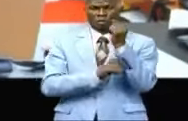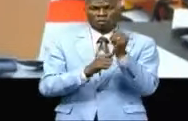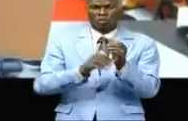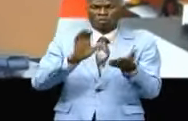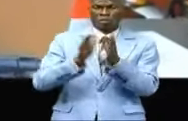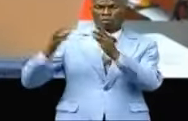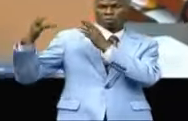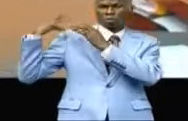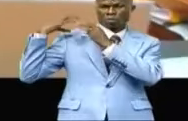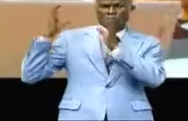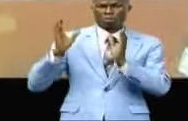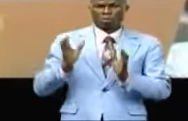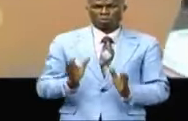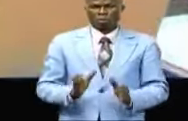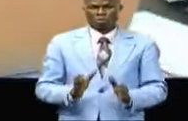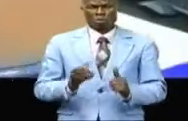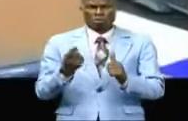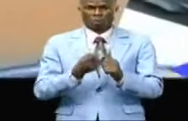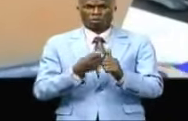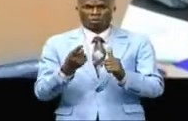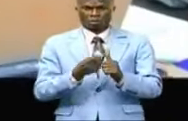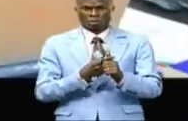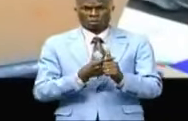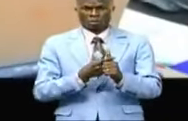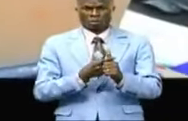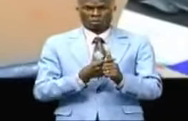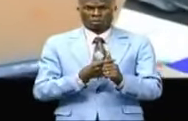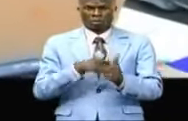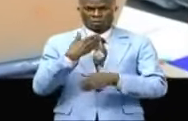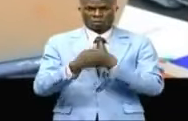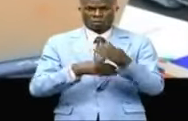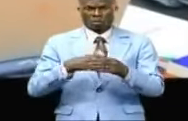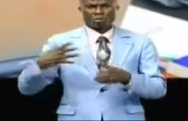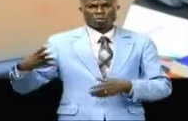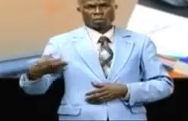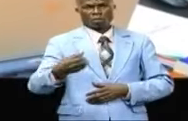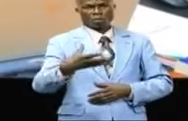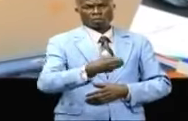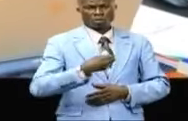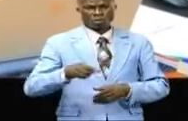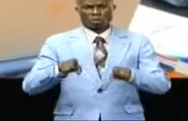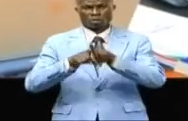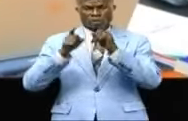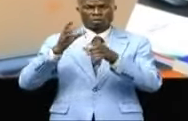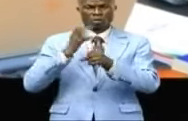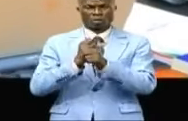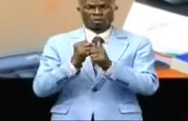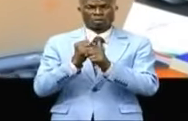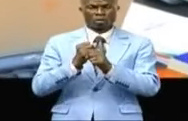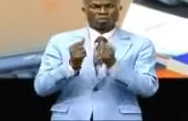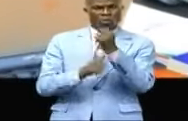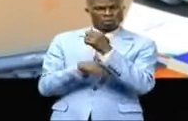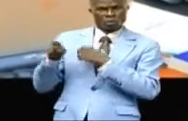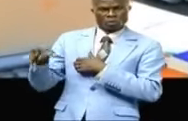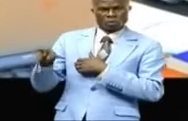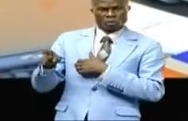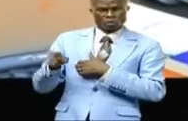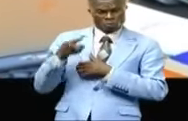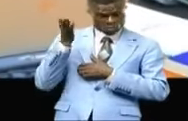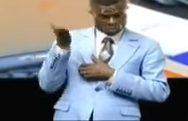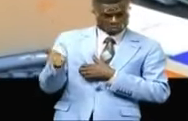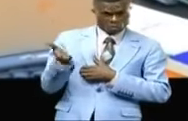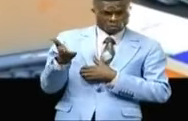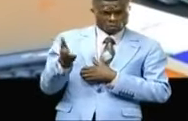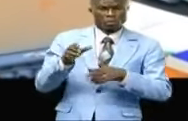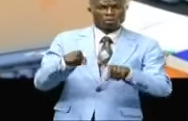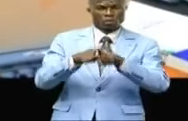charger notamment de procéder à la récupération des crédits détenus par la clientèle, parmi lesquels